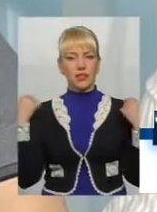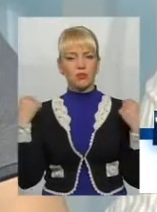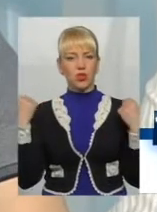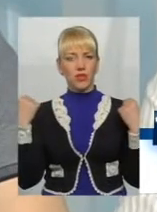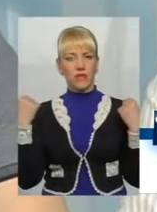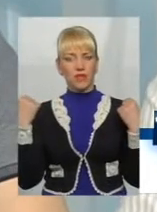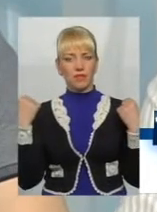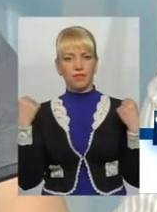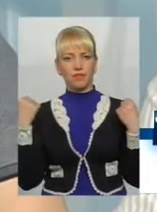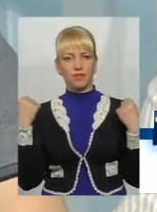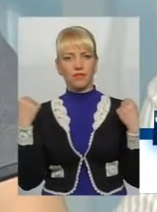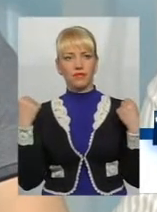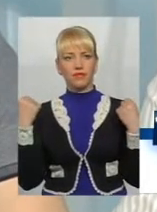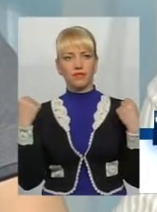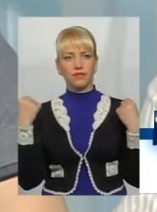спортивна